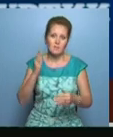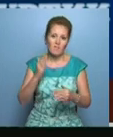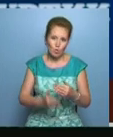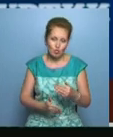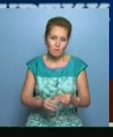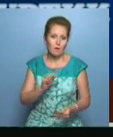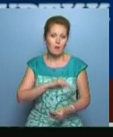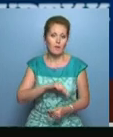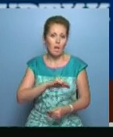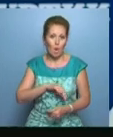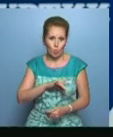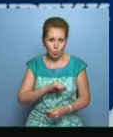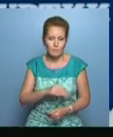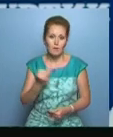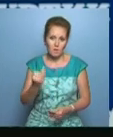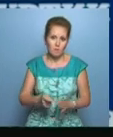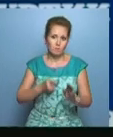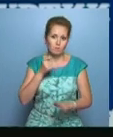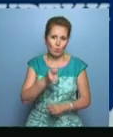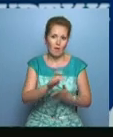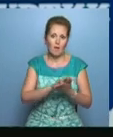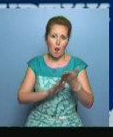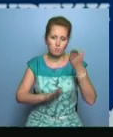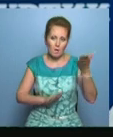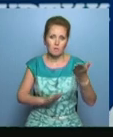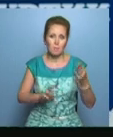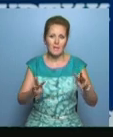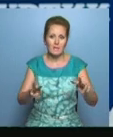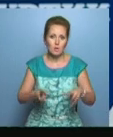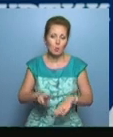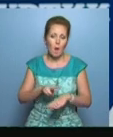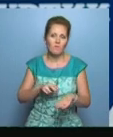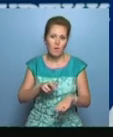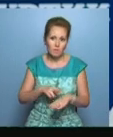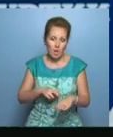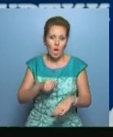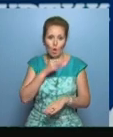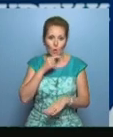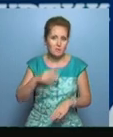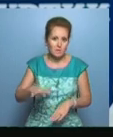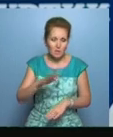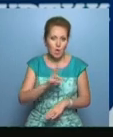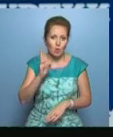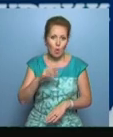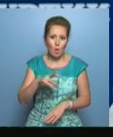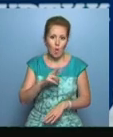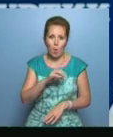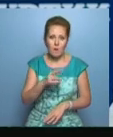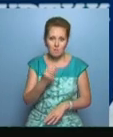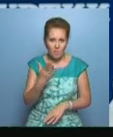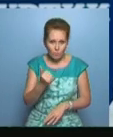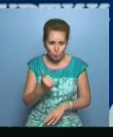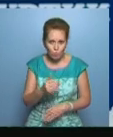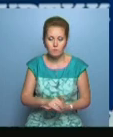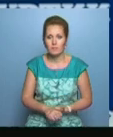завершить карьеру. И подан рапорт на имя министра внутренних дел МВД России Колокольцева Владимира Александровича. Ну, у нас